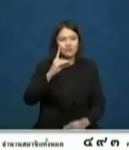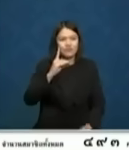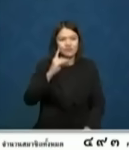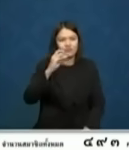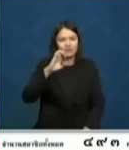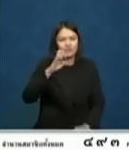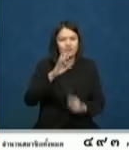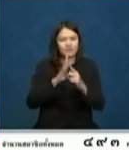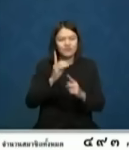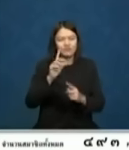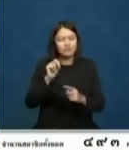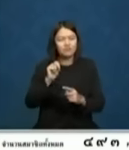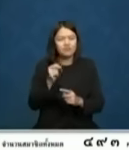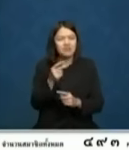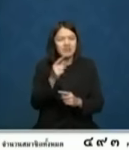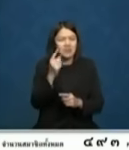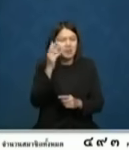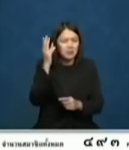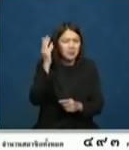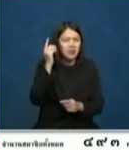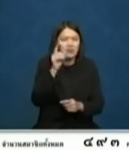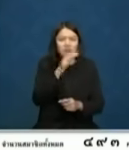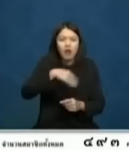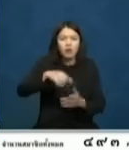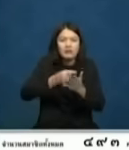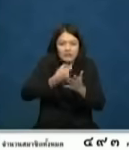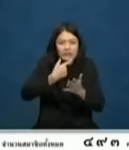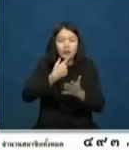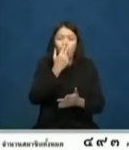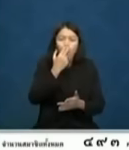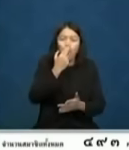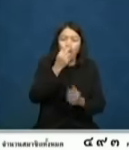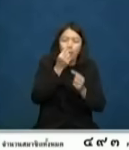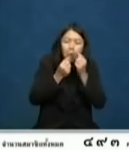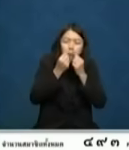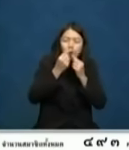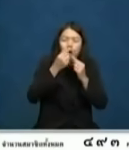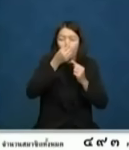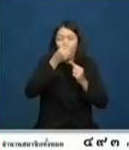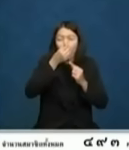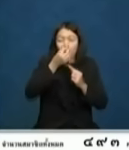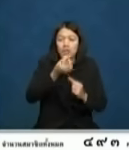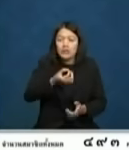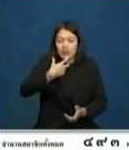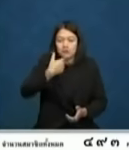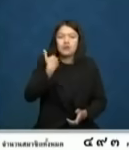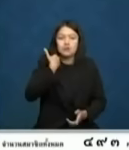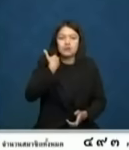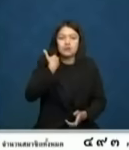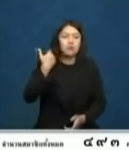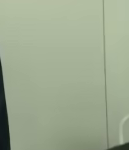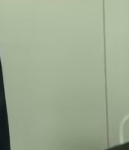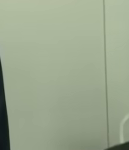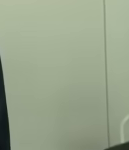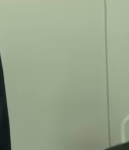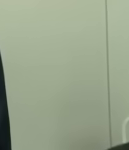ที่เอาไปอภิปรายนะโรงงานผลิตยาของทหารน่าจะไปโจมตีอ่ ะ แต่ไปพูดถึงยาบางชนิดนะแล้วก็ล่าสุดคุณจิรยุห่วงทรัพย์